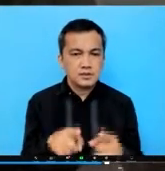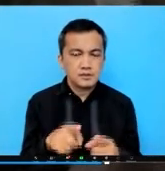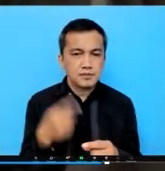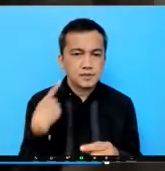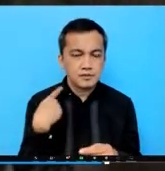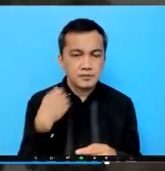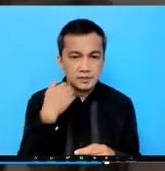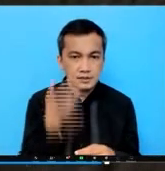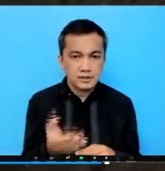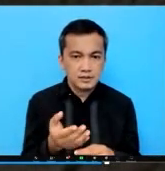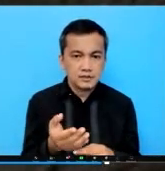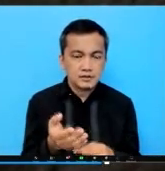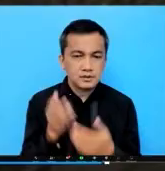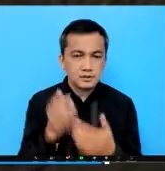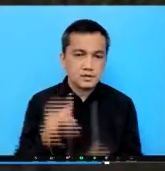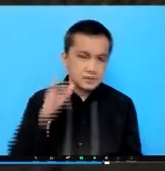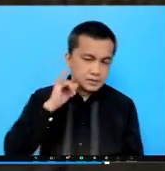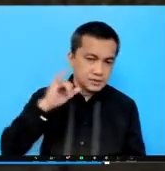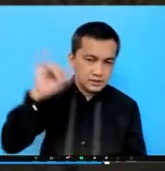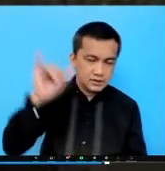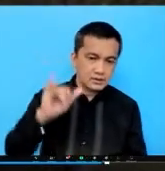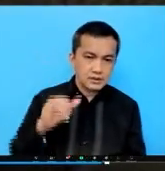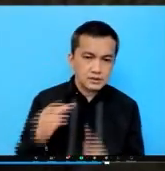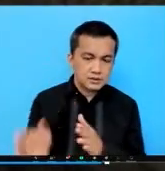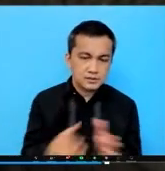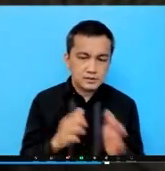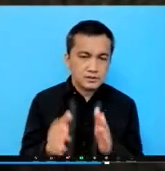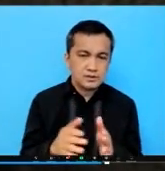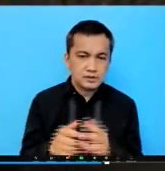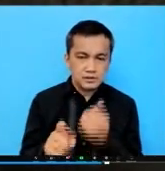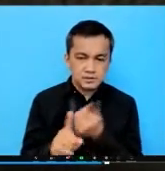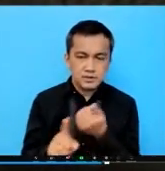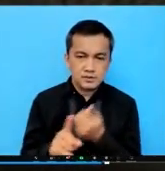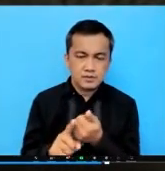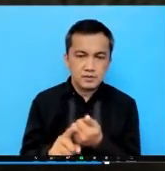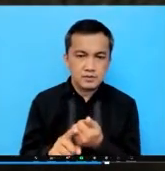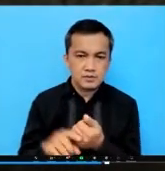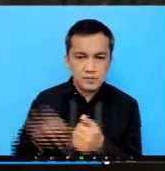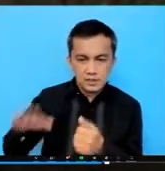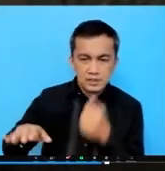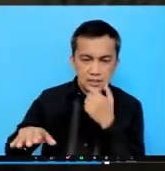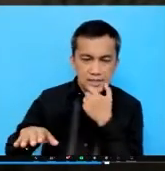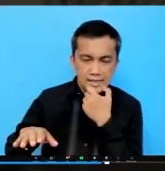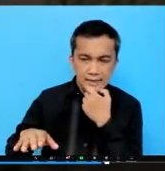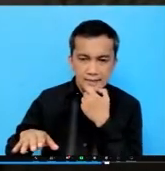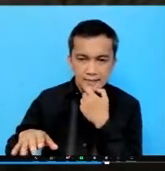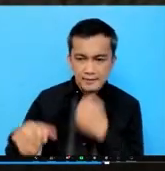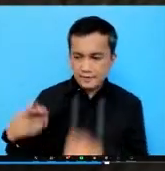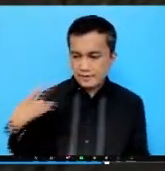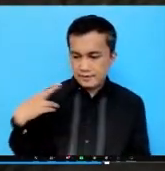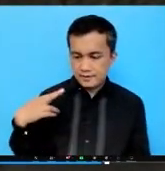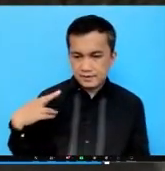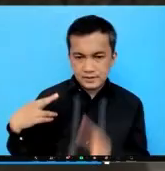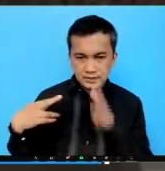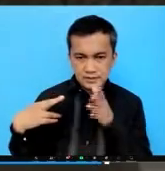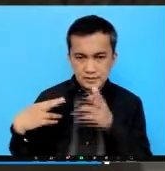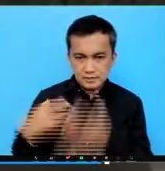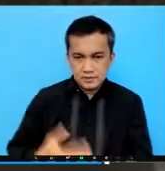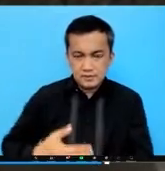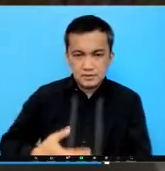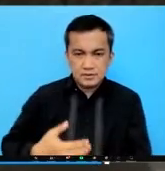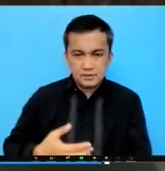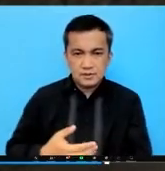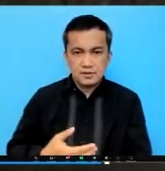na nagbigti. Nung inaayos ko na yung mismong bata na yun, andito po sa right side ko yung nanay, karga-karga yung